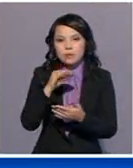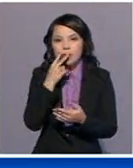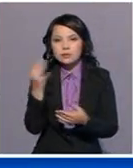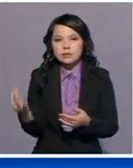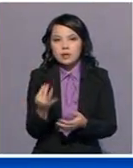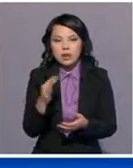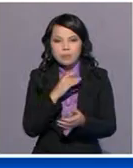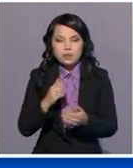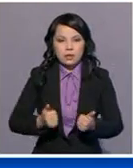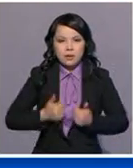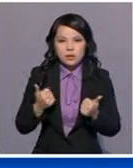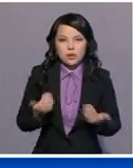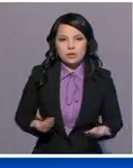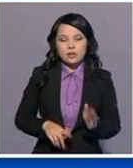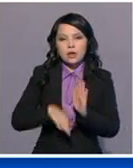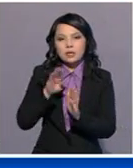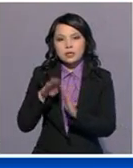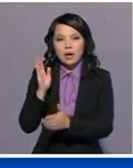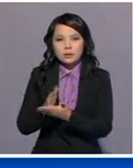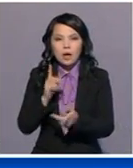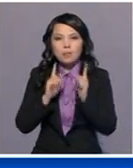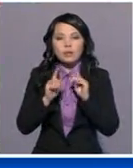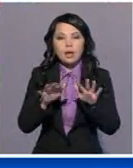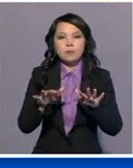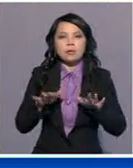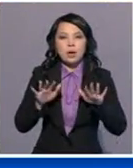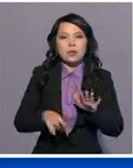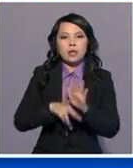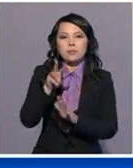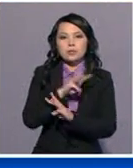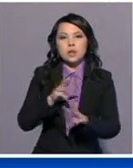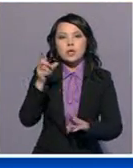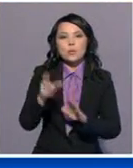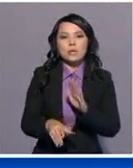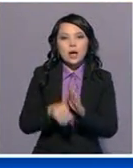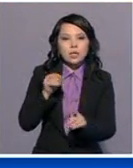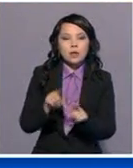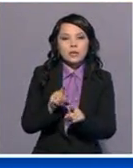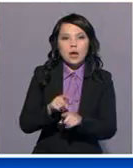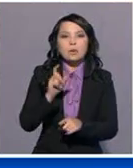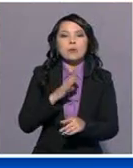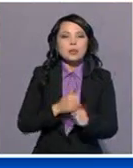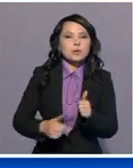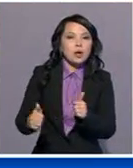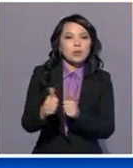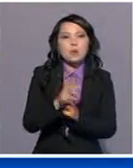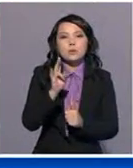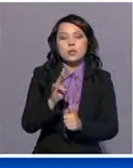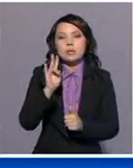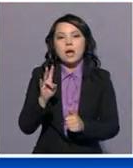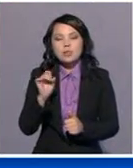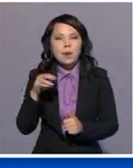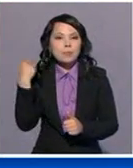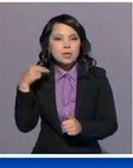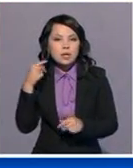етілді. Конференция жұмысына қатысқан парламент мәжілісінің депутаты Уәлихан Бишімбаев, көшбасшымыз Нұрсұлтан Назарбаевтың туған елімізді